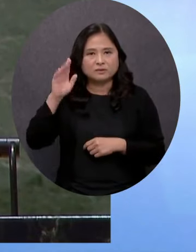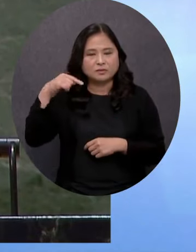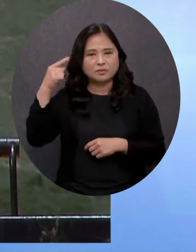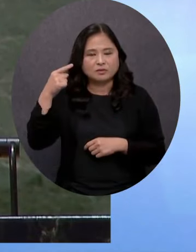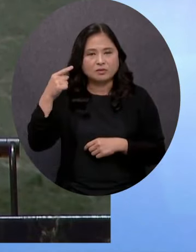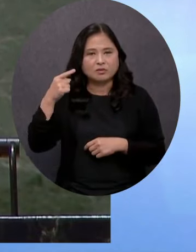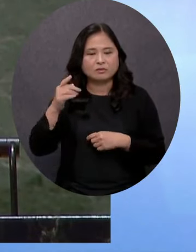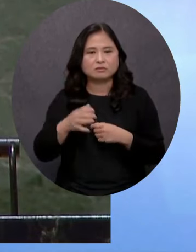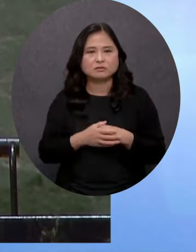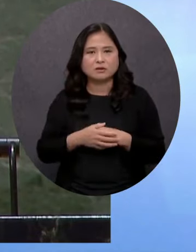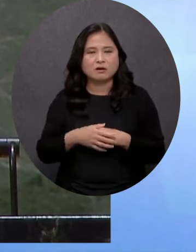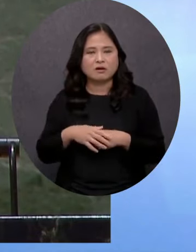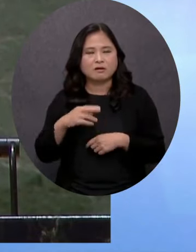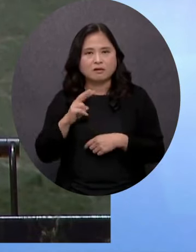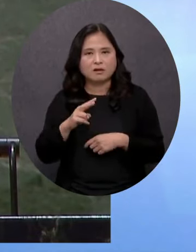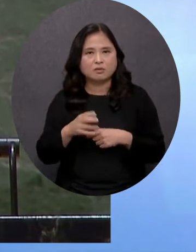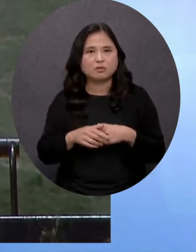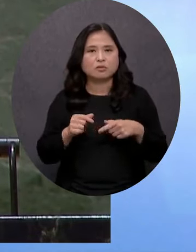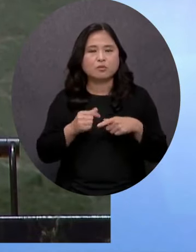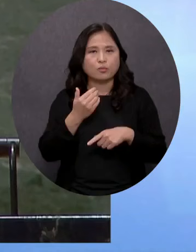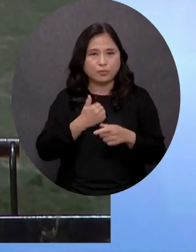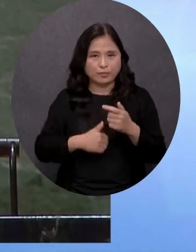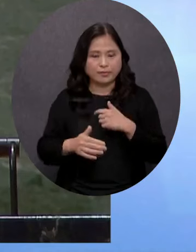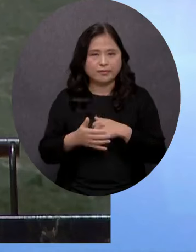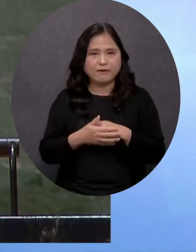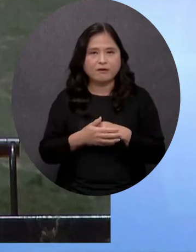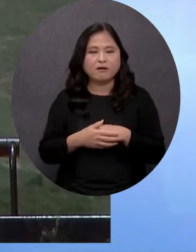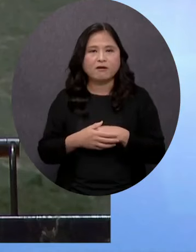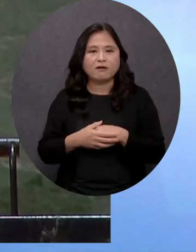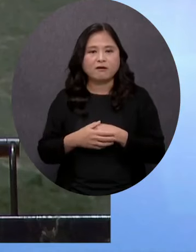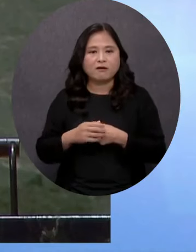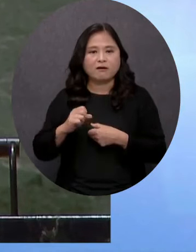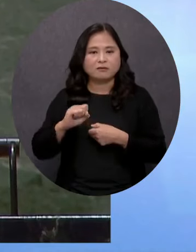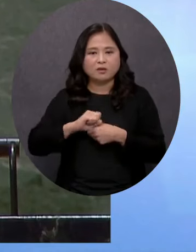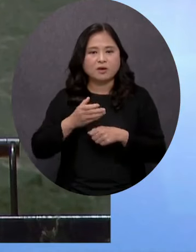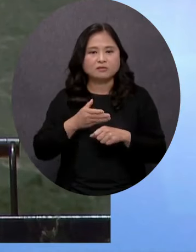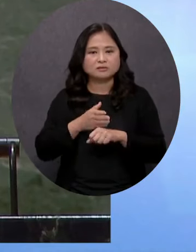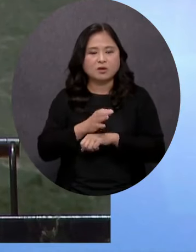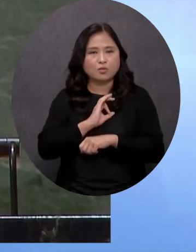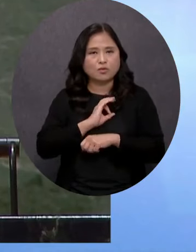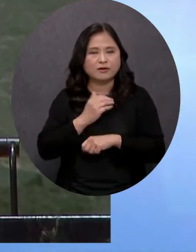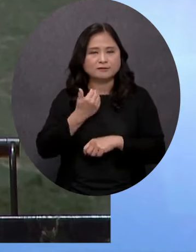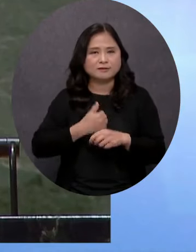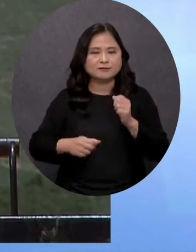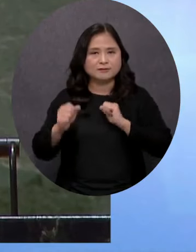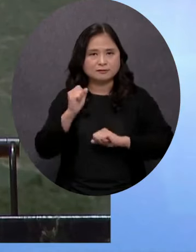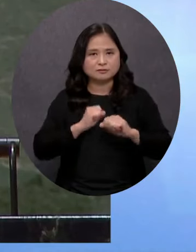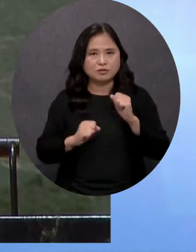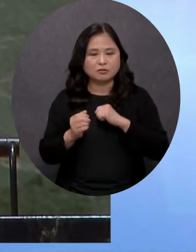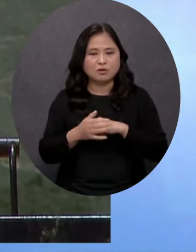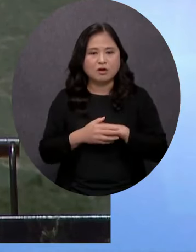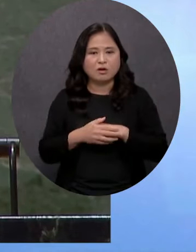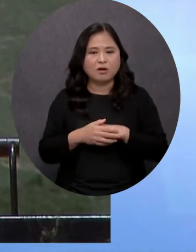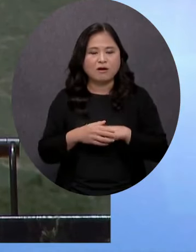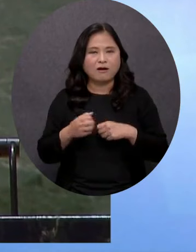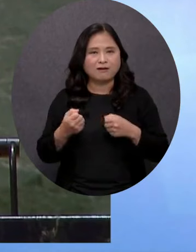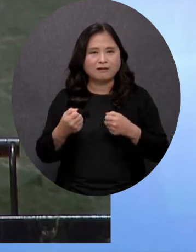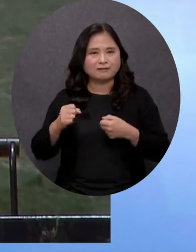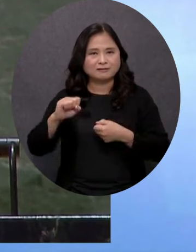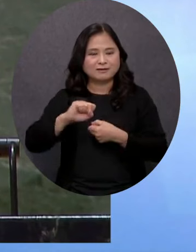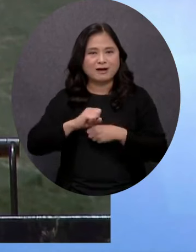正秉持客观公正立场，加入国际社会的正义行动，为平息加沙战